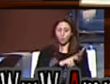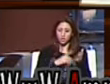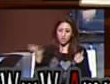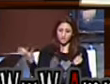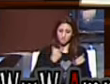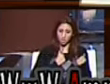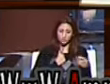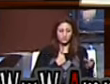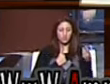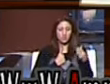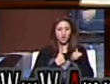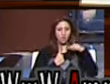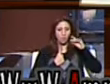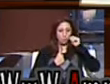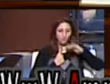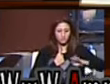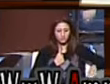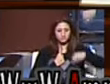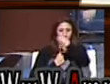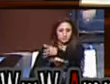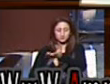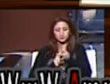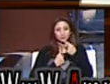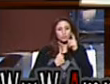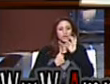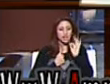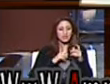محضر برجوع الولد. في الحاله دي ما في بلاغات.